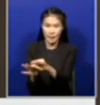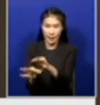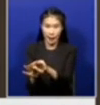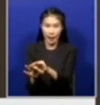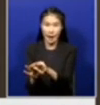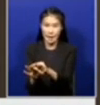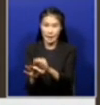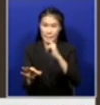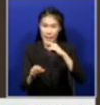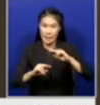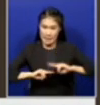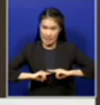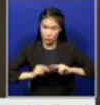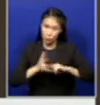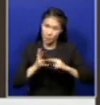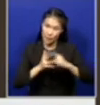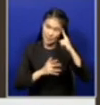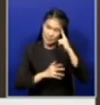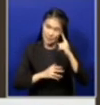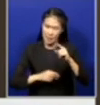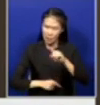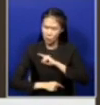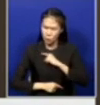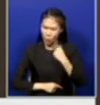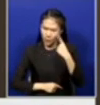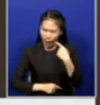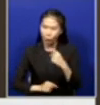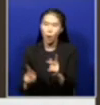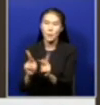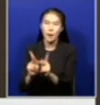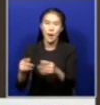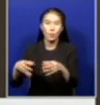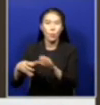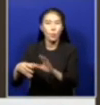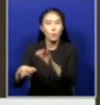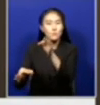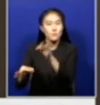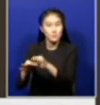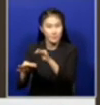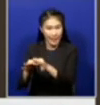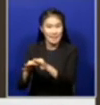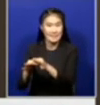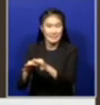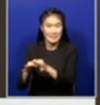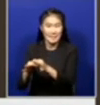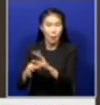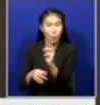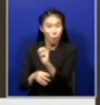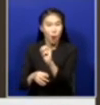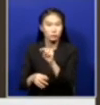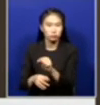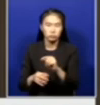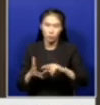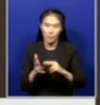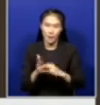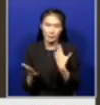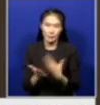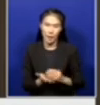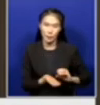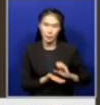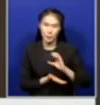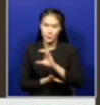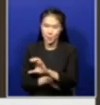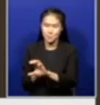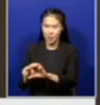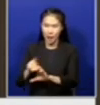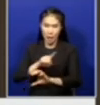ครับก็ธนาคารพาณิชย์เป็นผู้พิจารณาเมื่อเม็ดเงินเหล่านี้ไปสู่